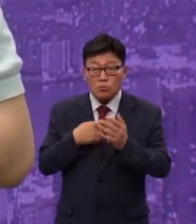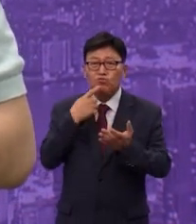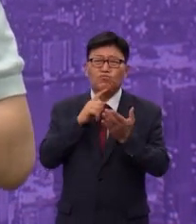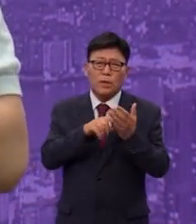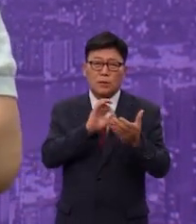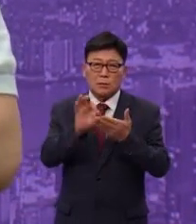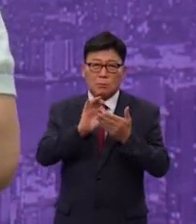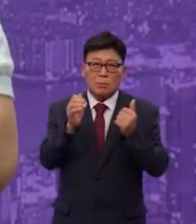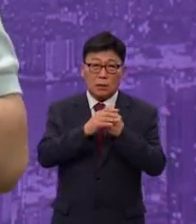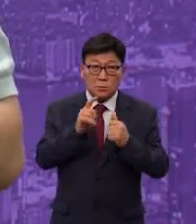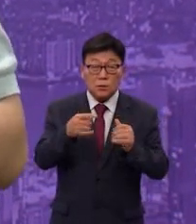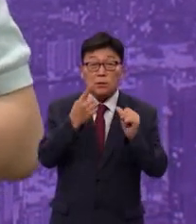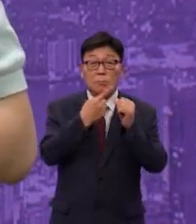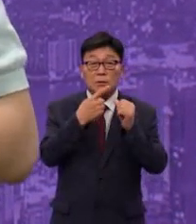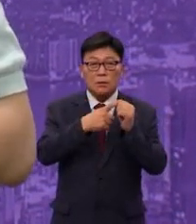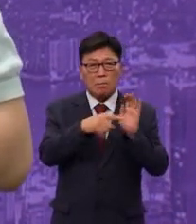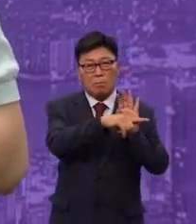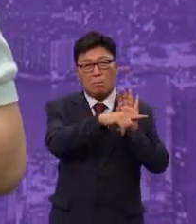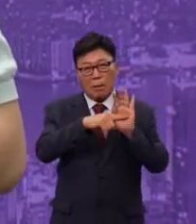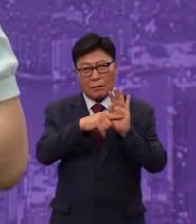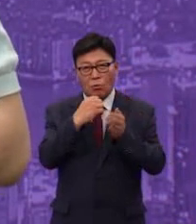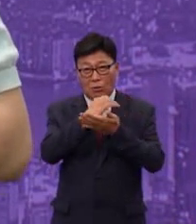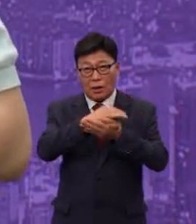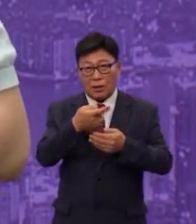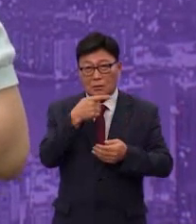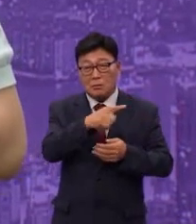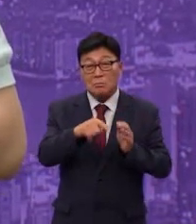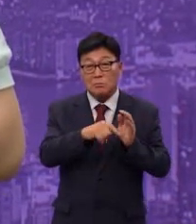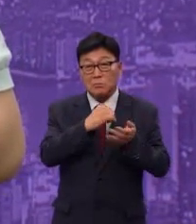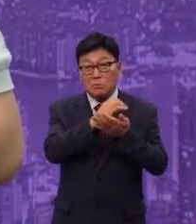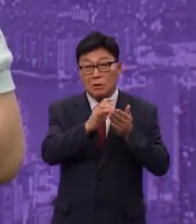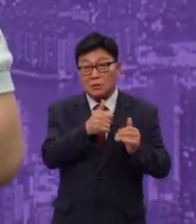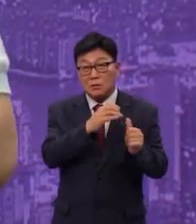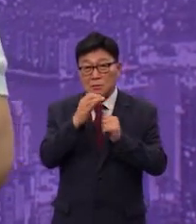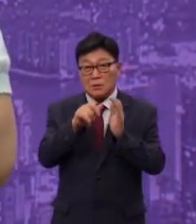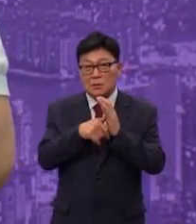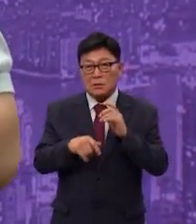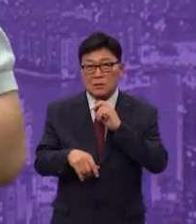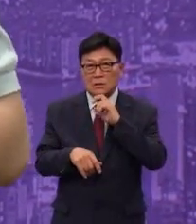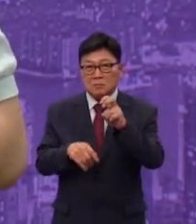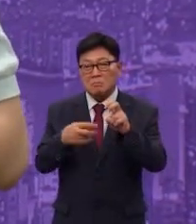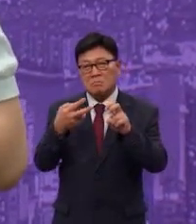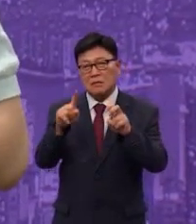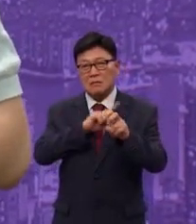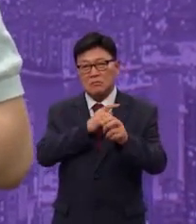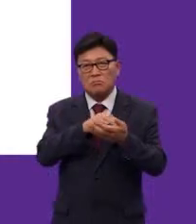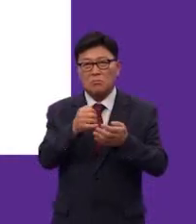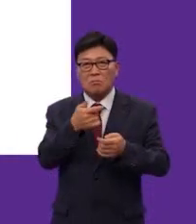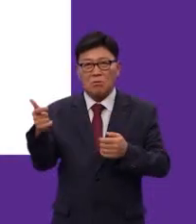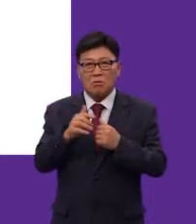있는 다양한 금융 중에 첫 번째가 마이너스 통장일 텐데 그 마이너스 통장의 이용 비율이 20대가 가장 높게 나타나고